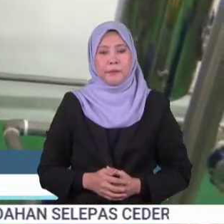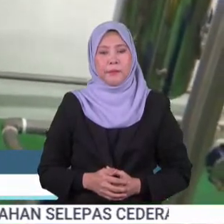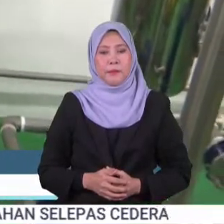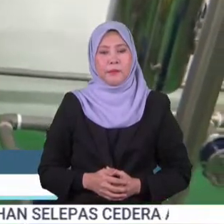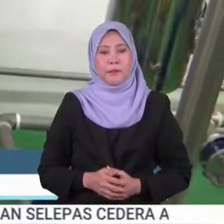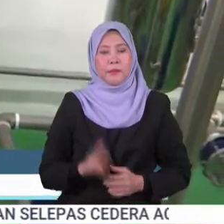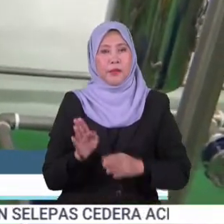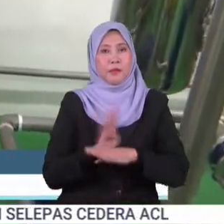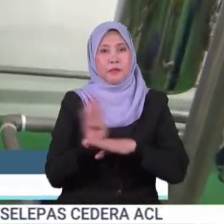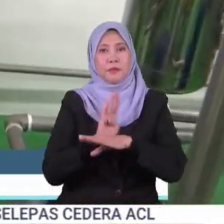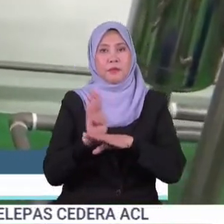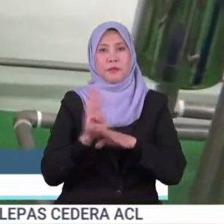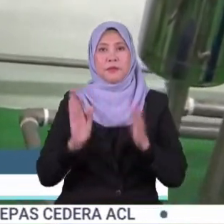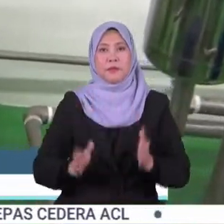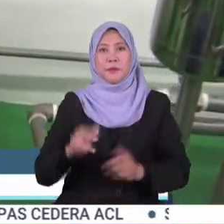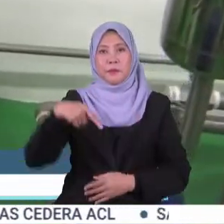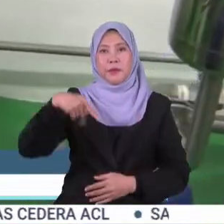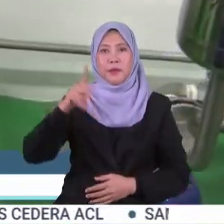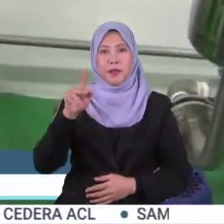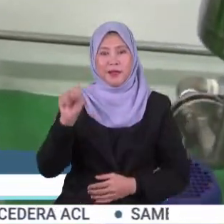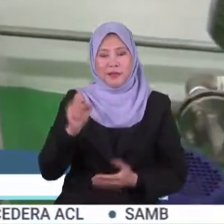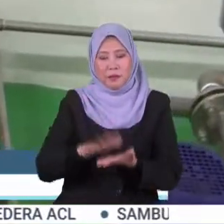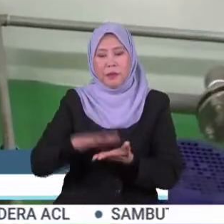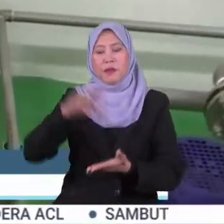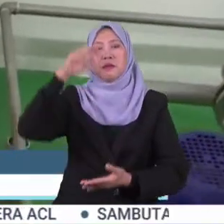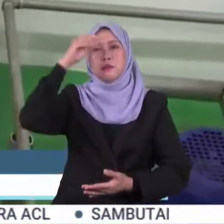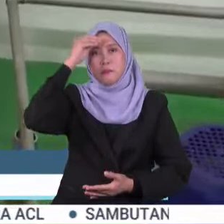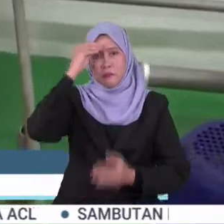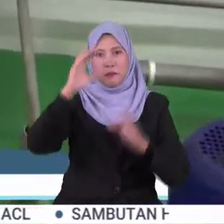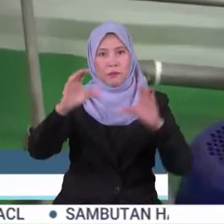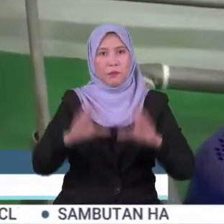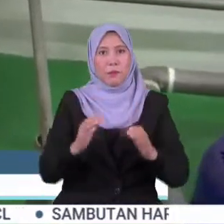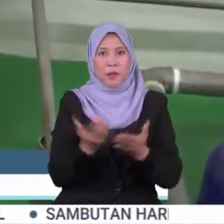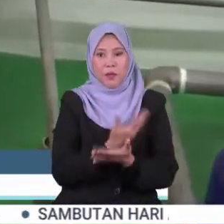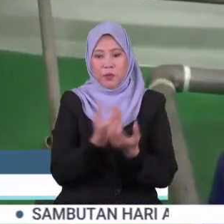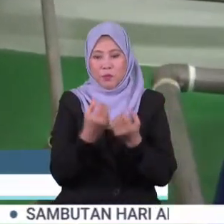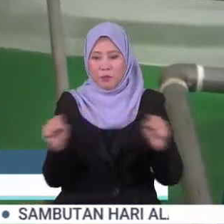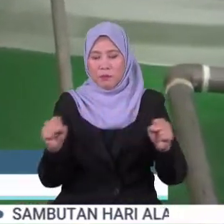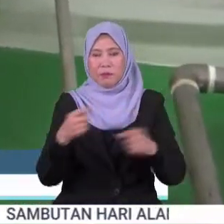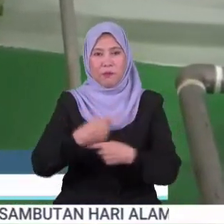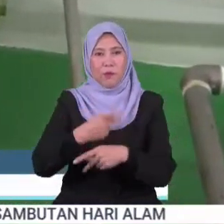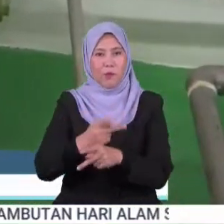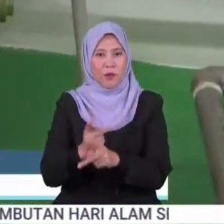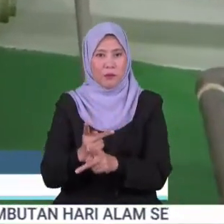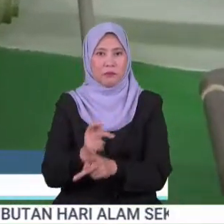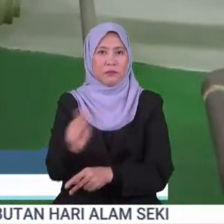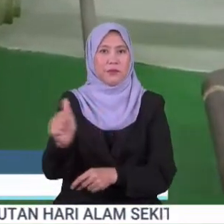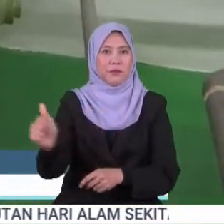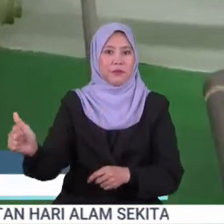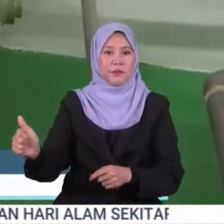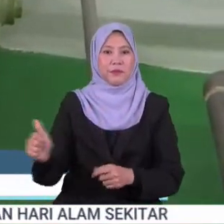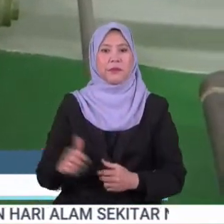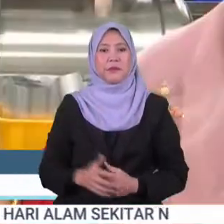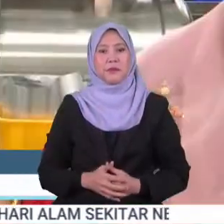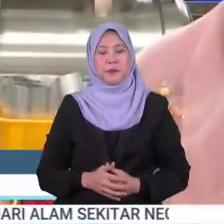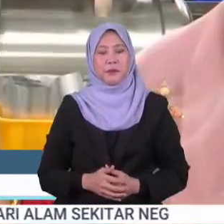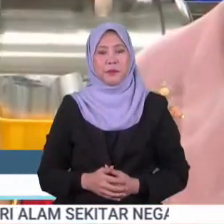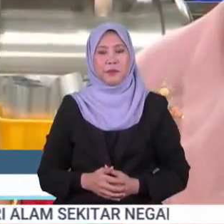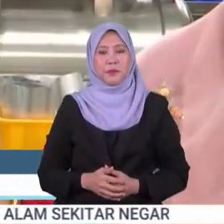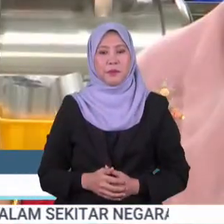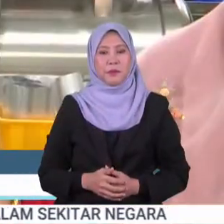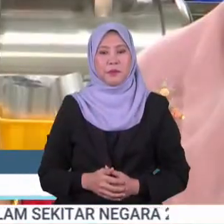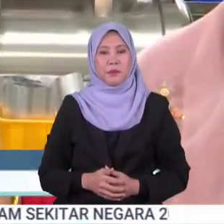Serentak itu, pengusaha PKS telah mempelajari teknik-teknik baru dalam penyediaan produk masing-masing.